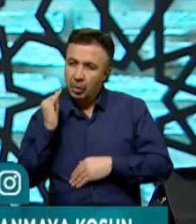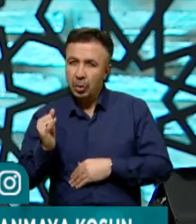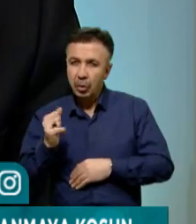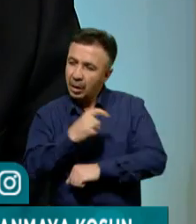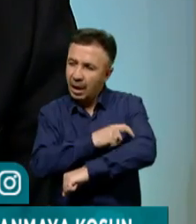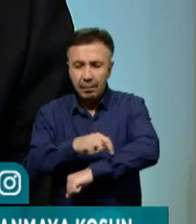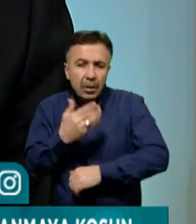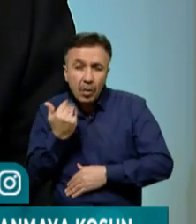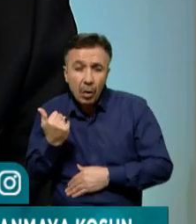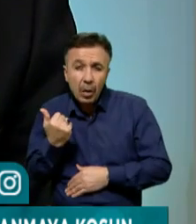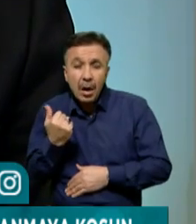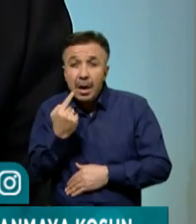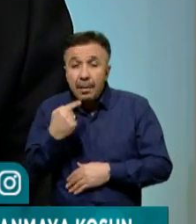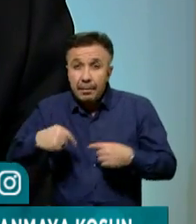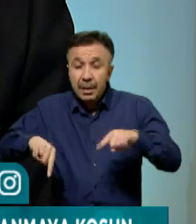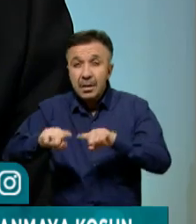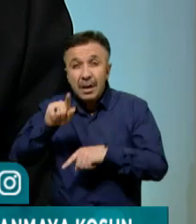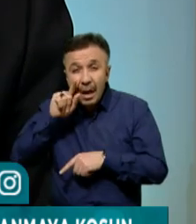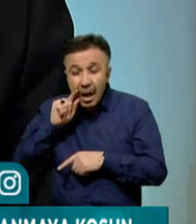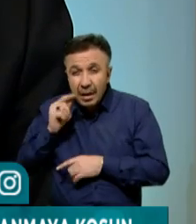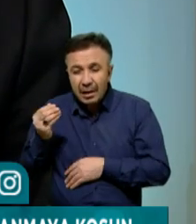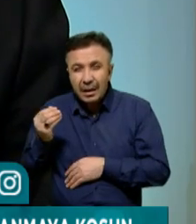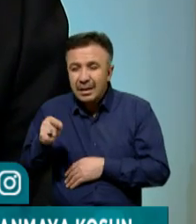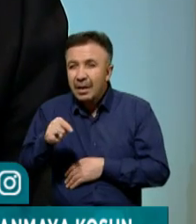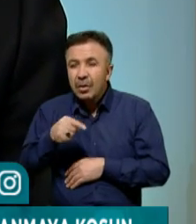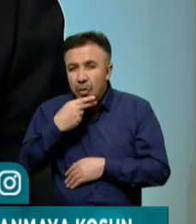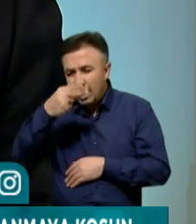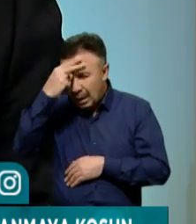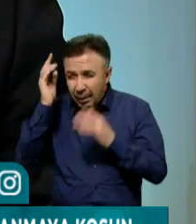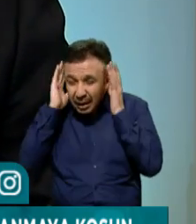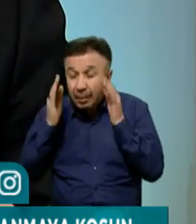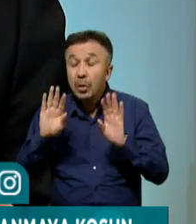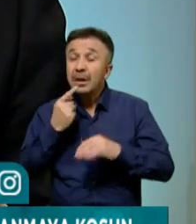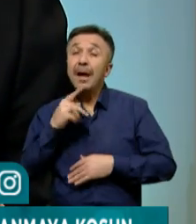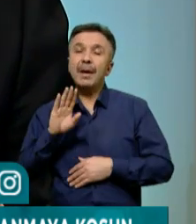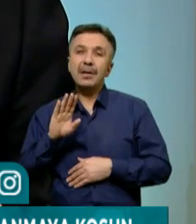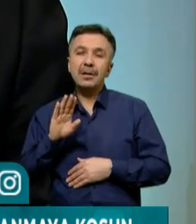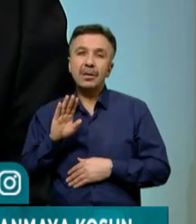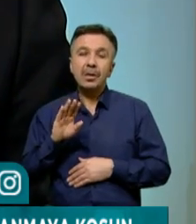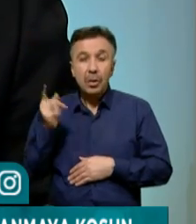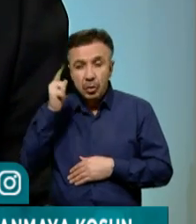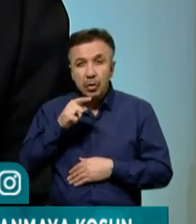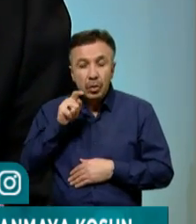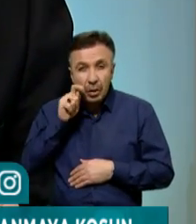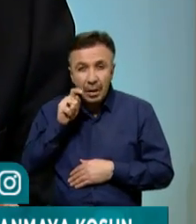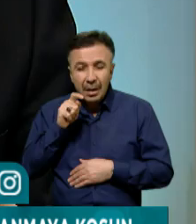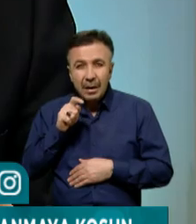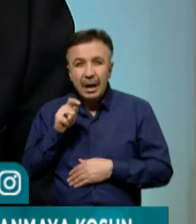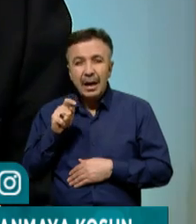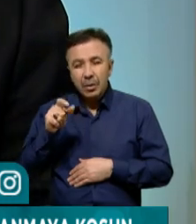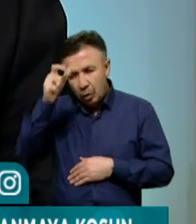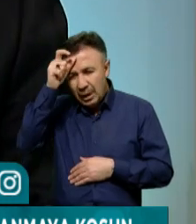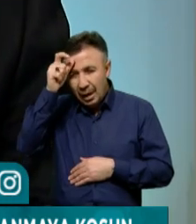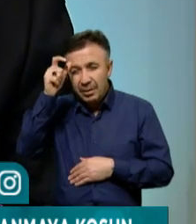biz erkeklere sen Cuma'yı niye kılmıyorsun deme imkanımız yok ki. Neden dolayı? Çünkü ülkemizde gayrimüslimler var, seferi olanlar